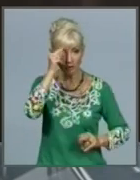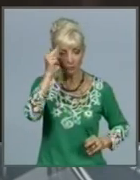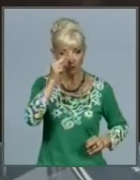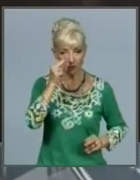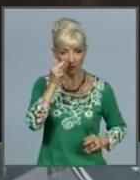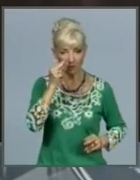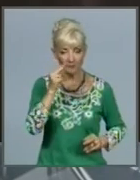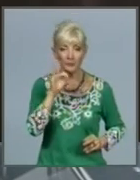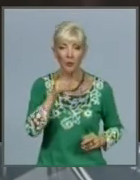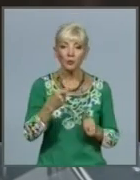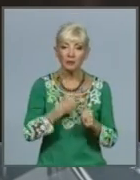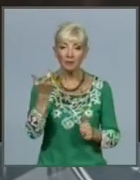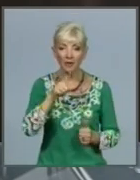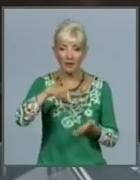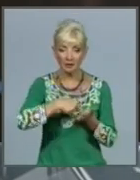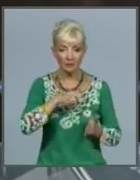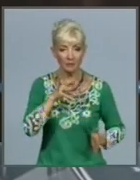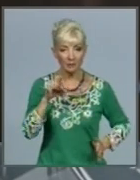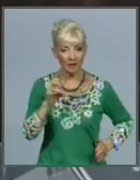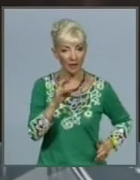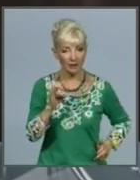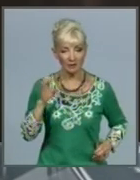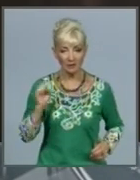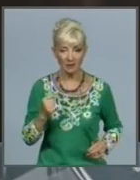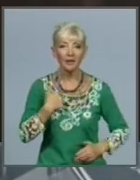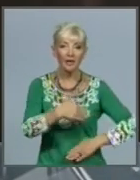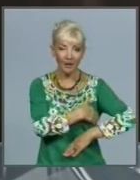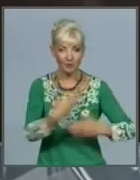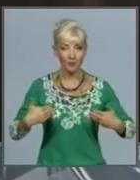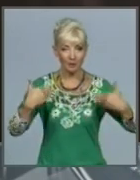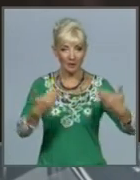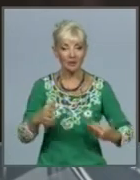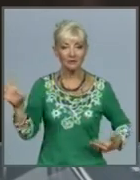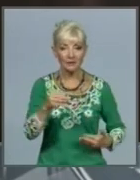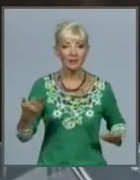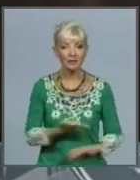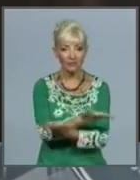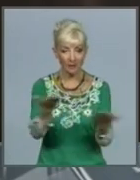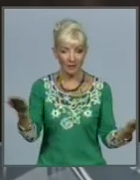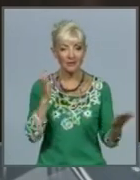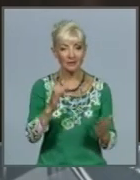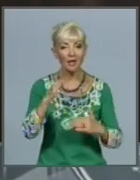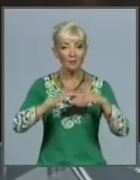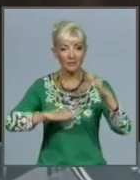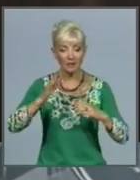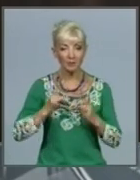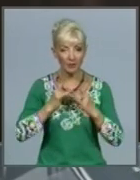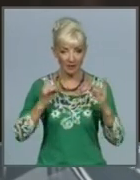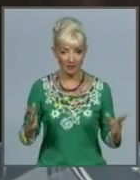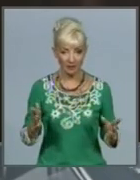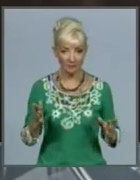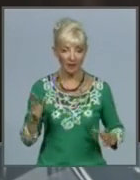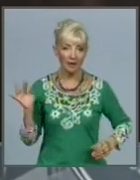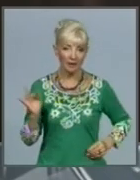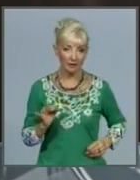голови Геннадія Дмитровича Кемаса хочу поздравити всіх вас з професіональним праздником. Вы знаете, все